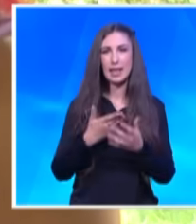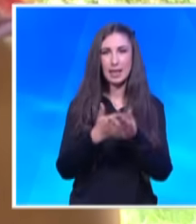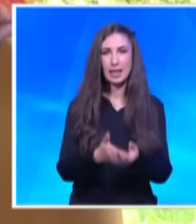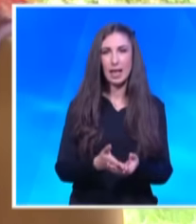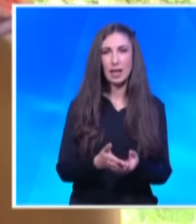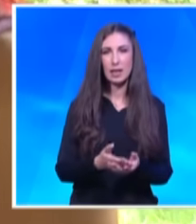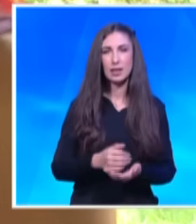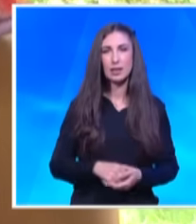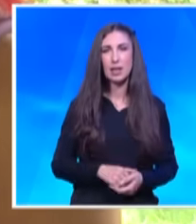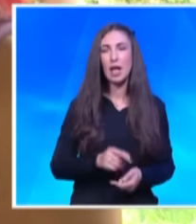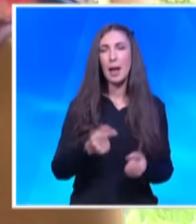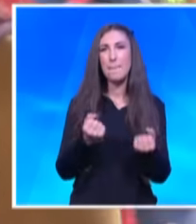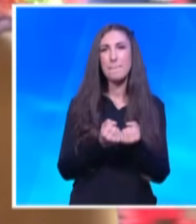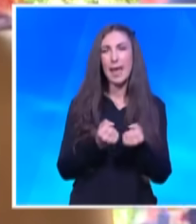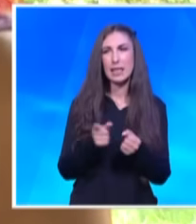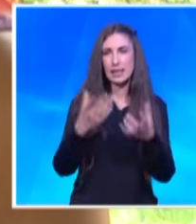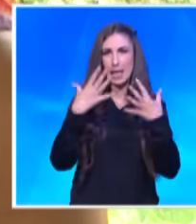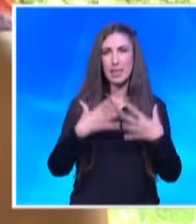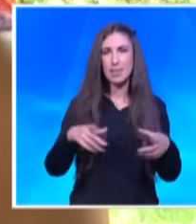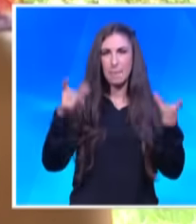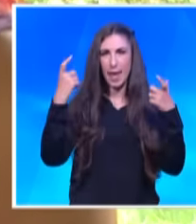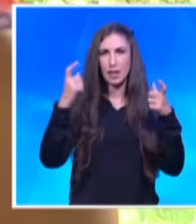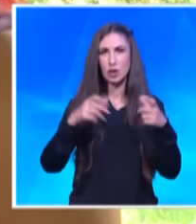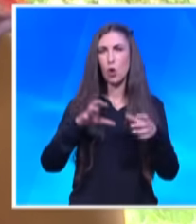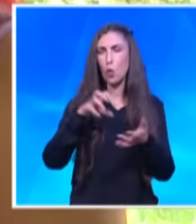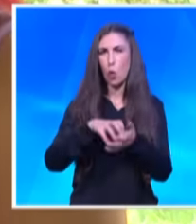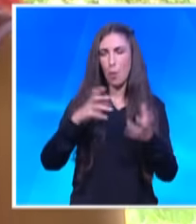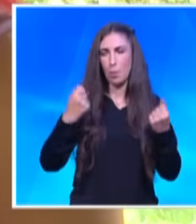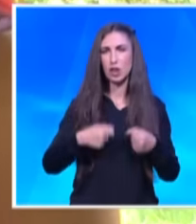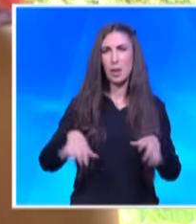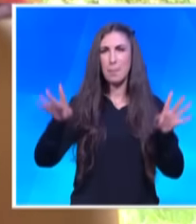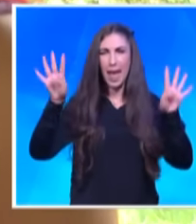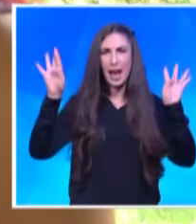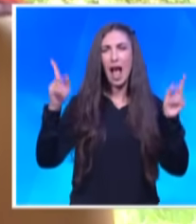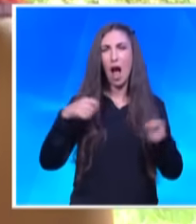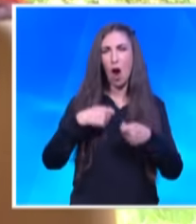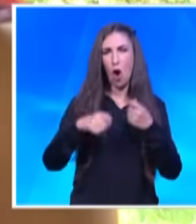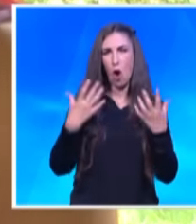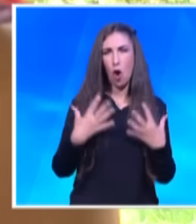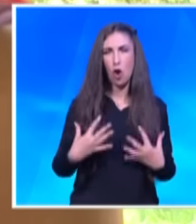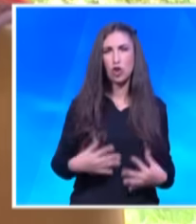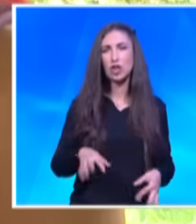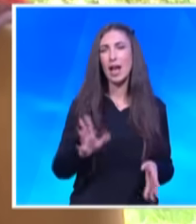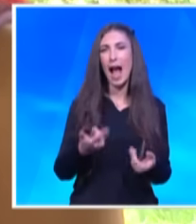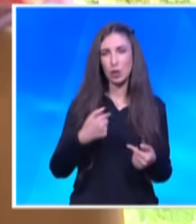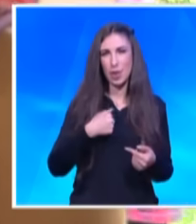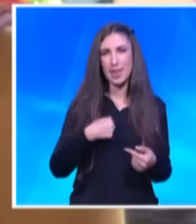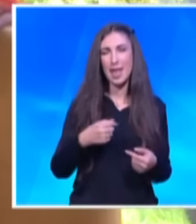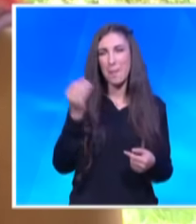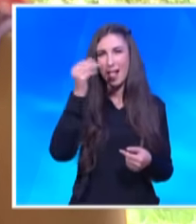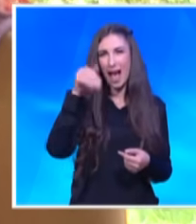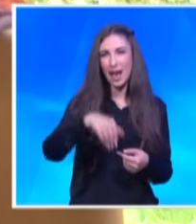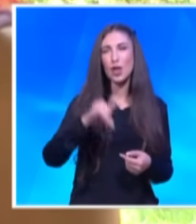Местен ацтек облече цялата група в пера, кожи и тотем, така както ние обличаме в